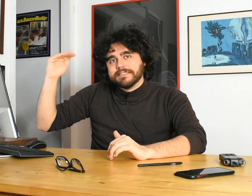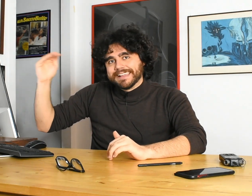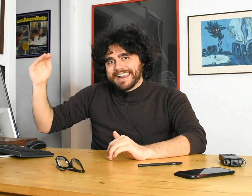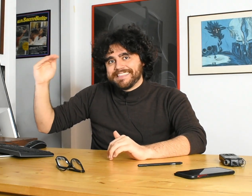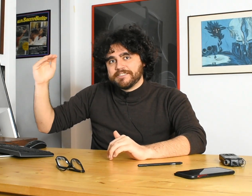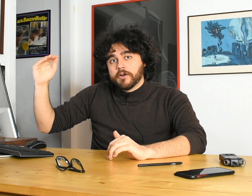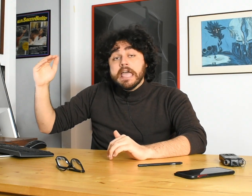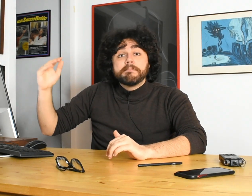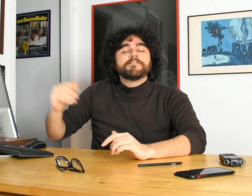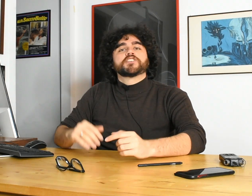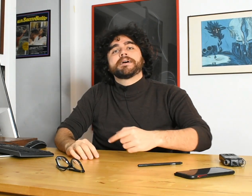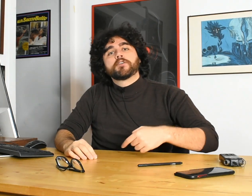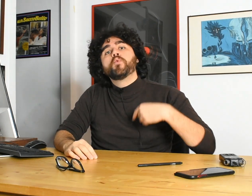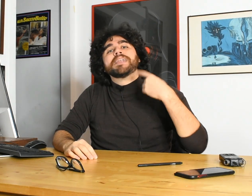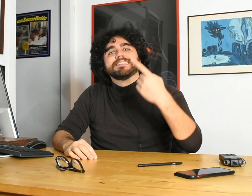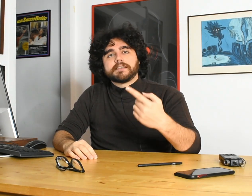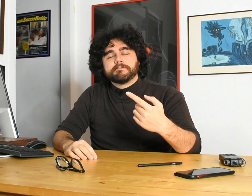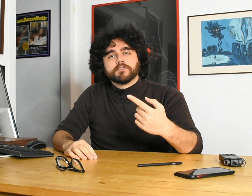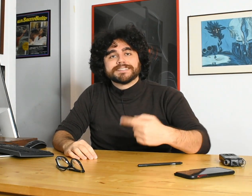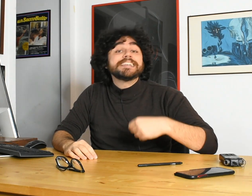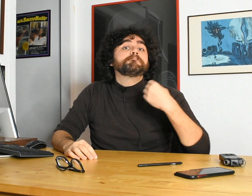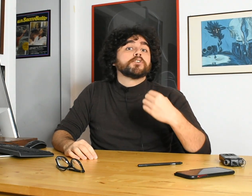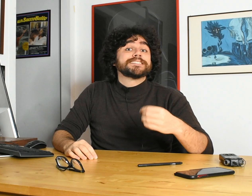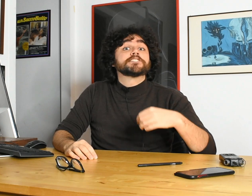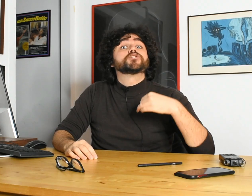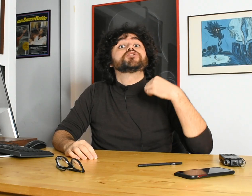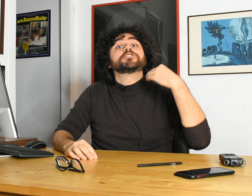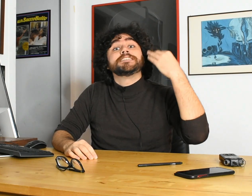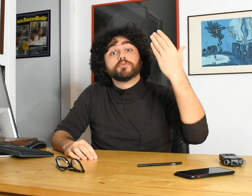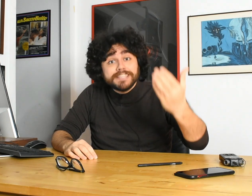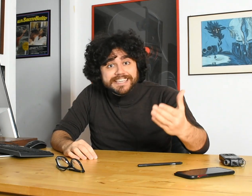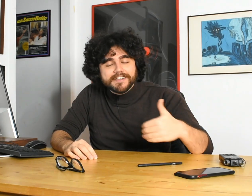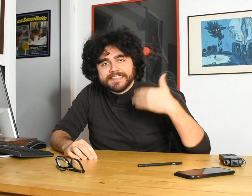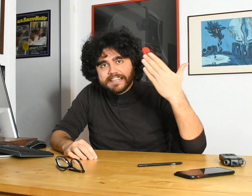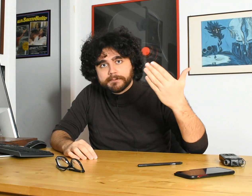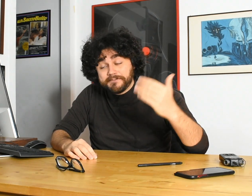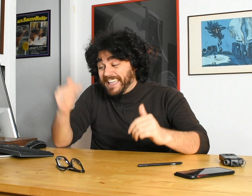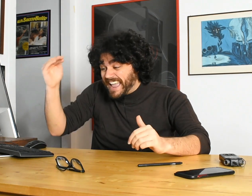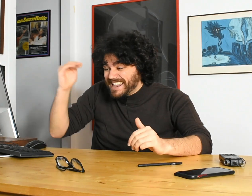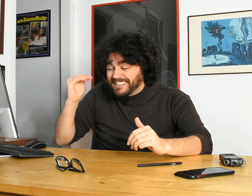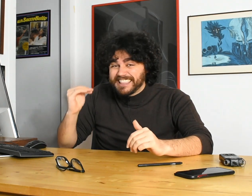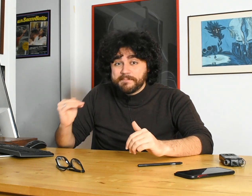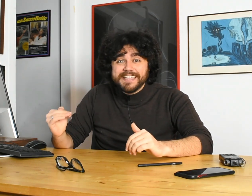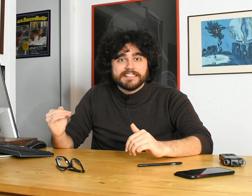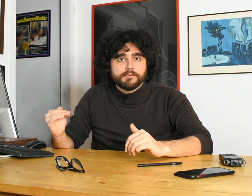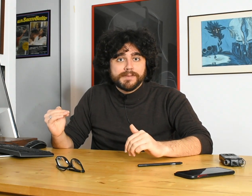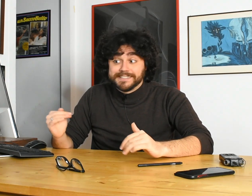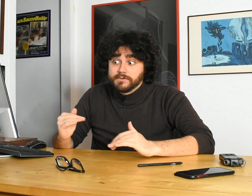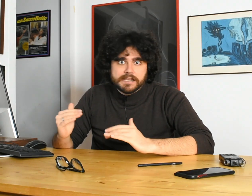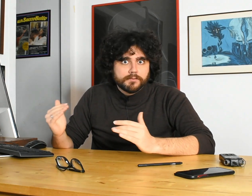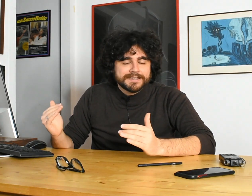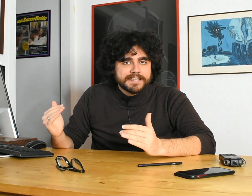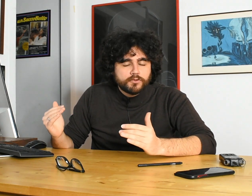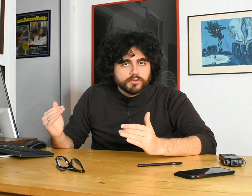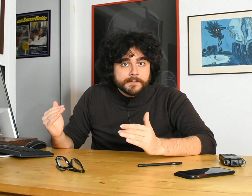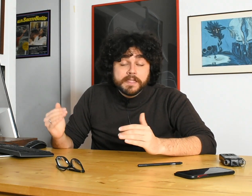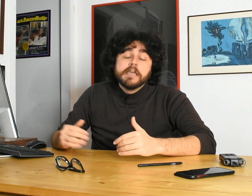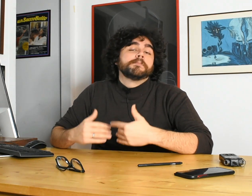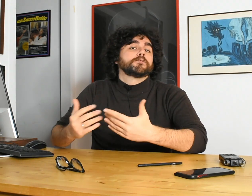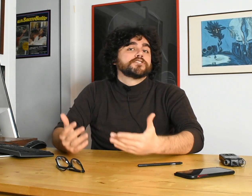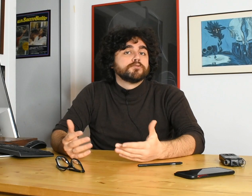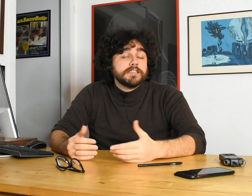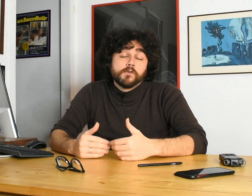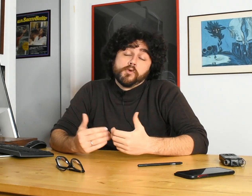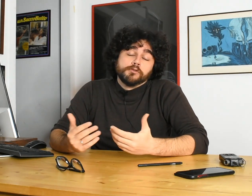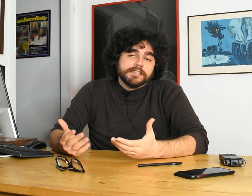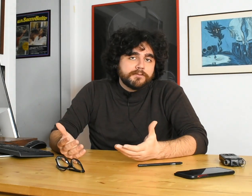metà del reddito, ma invece pagano un'altra imposta, l'imposta sostitutiva dell'IRPEF, che è nettamente più bassa, una delle più basse di tutte.